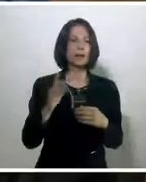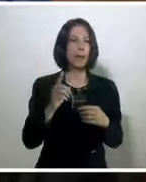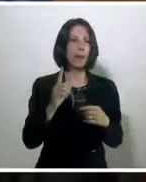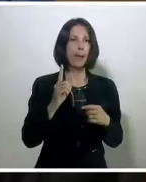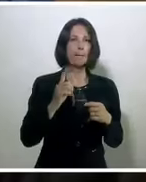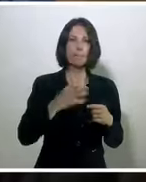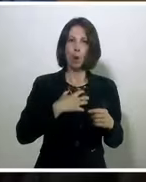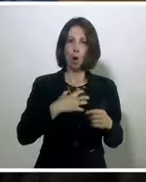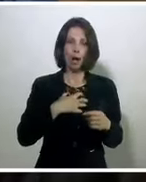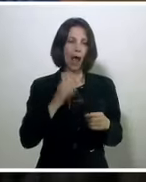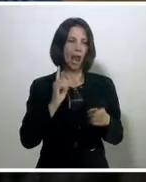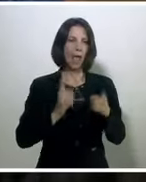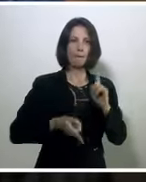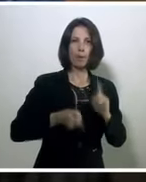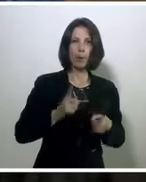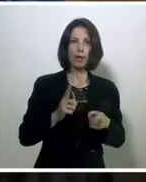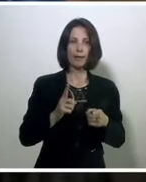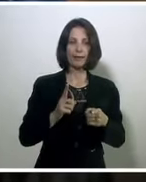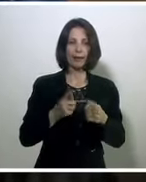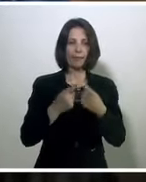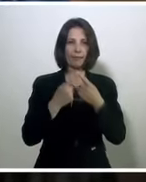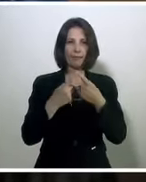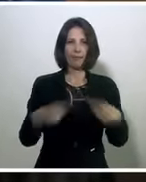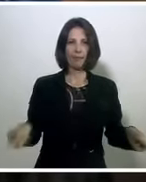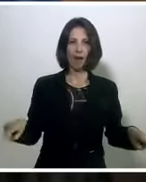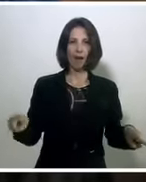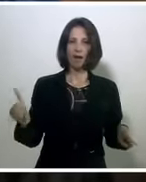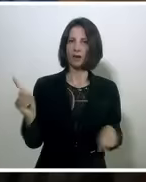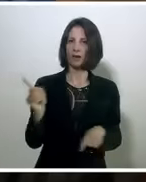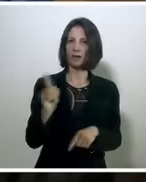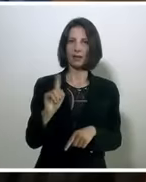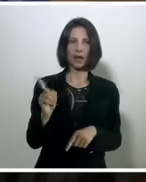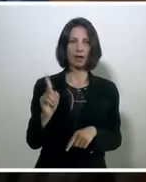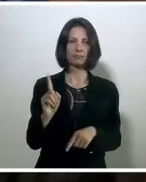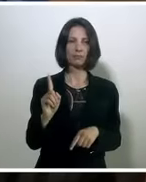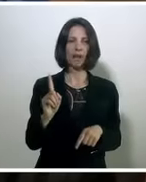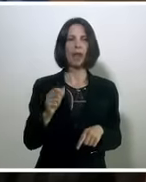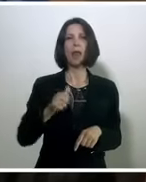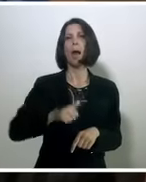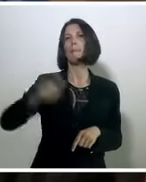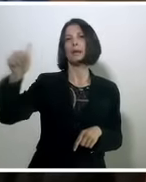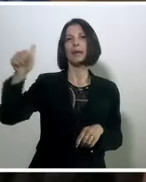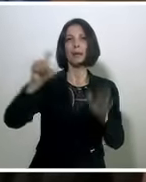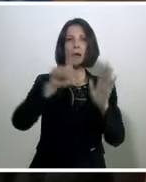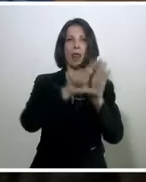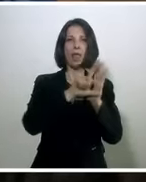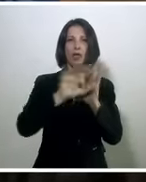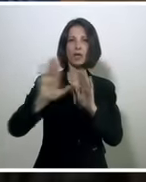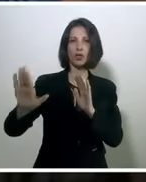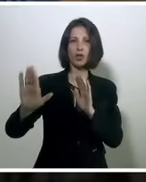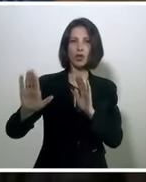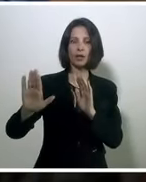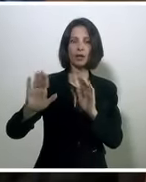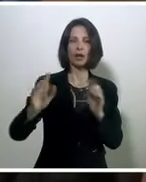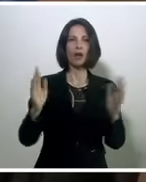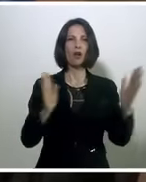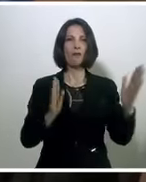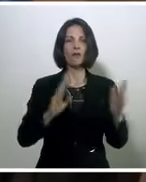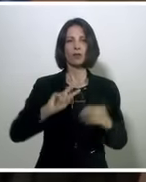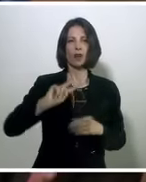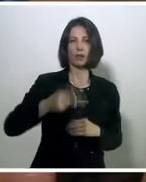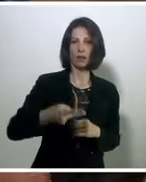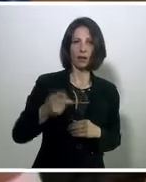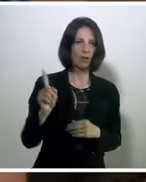proprie leggi e una sfera autonoma rispetto alla seconda qui Uso il termine morale in senso ampio